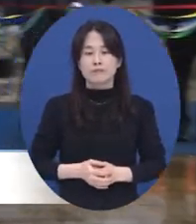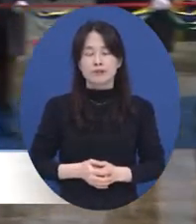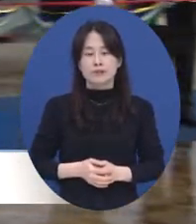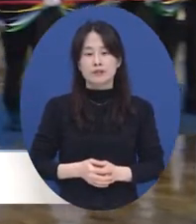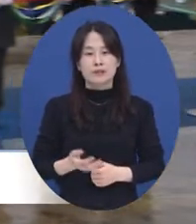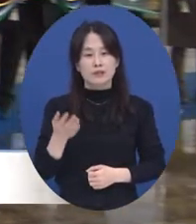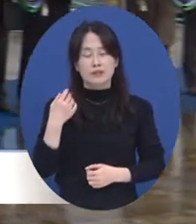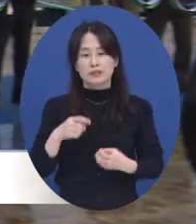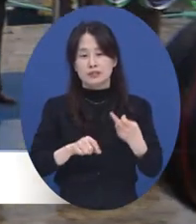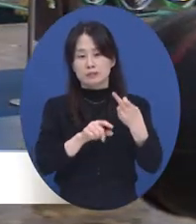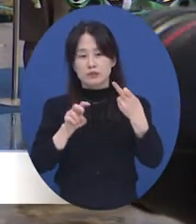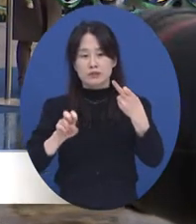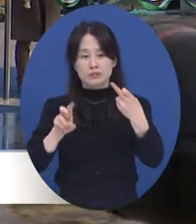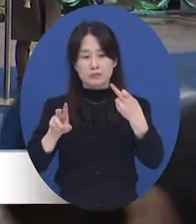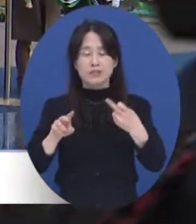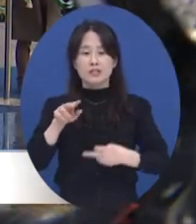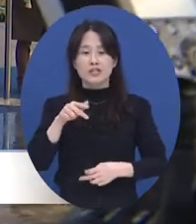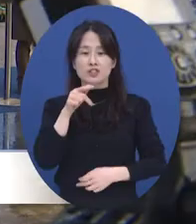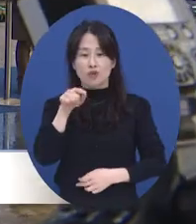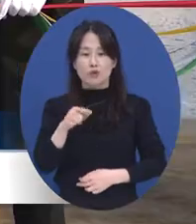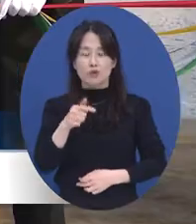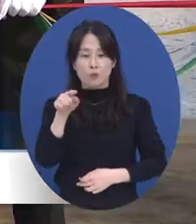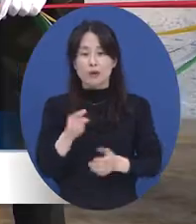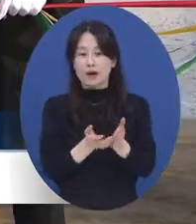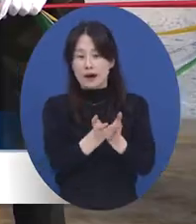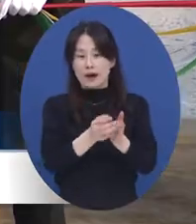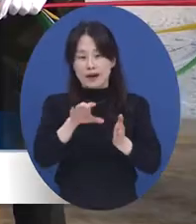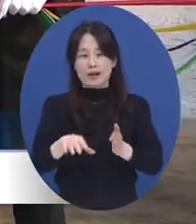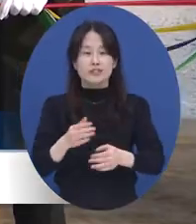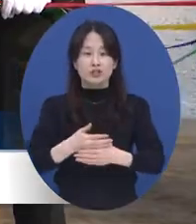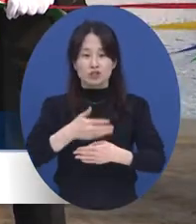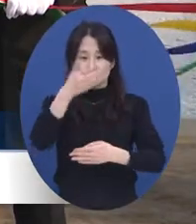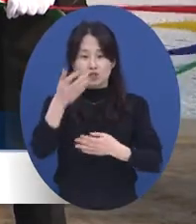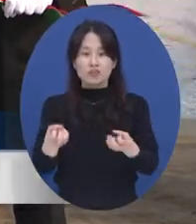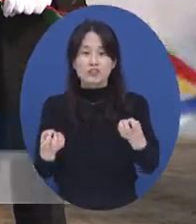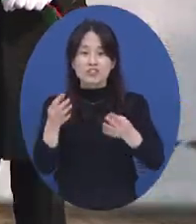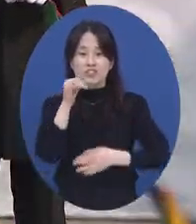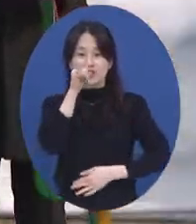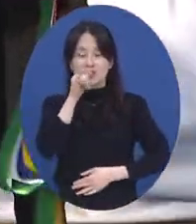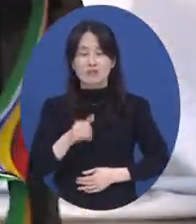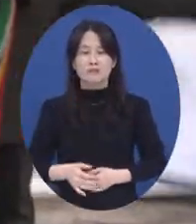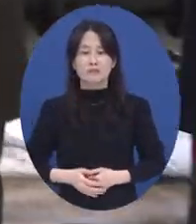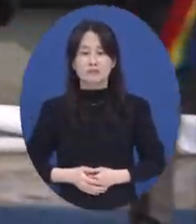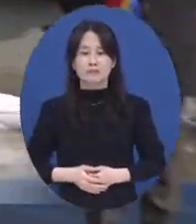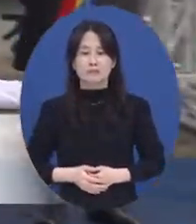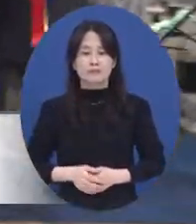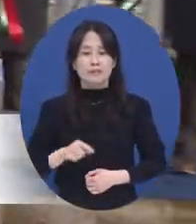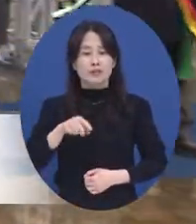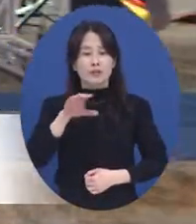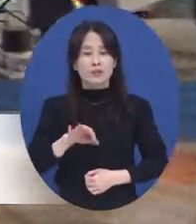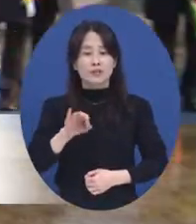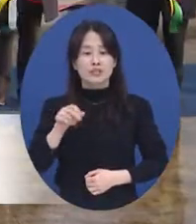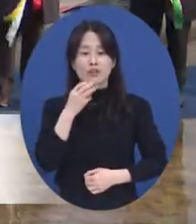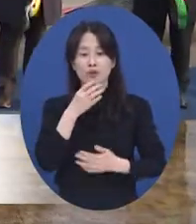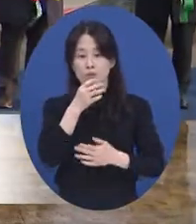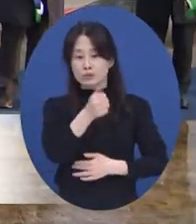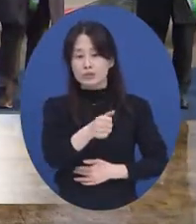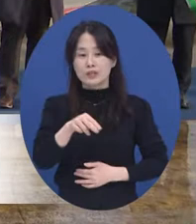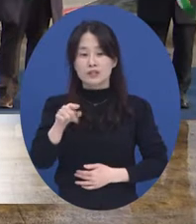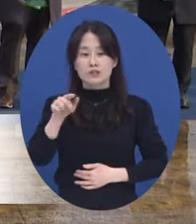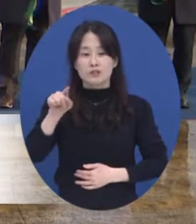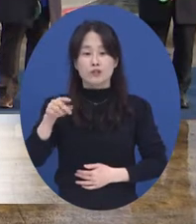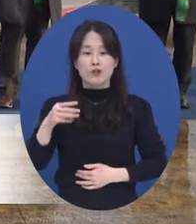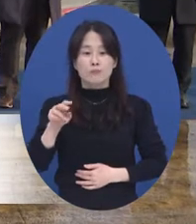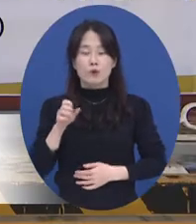22일 전곡항에서 이러한 경기청 정호의 첫 출항을 알리는 취향 식을 열었습니다 이 자리엔 이재명 경기도지사 와서